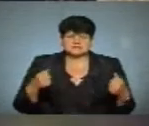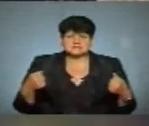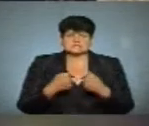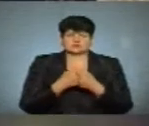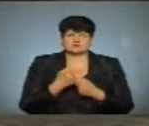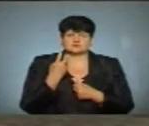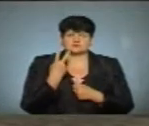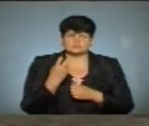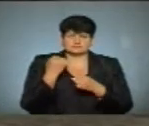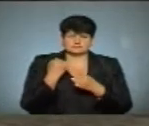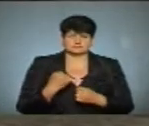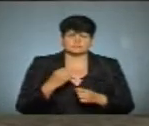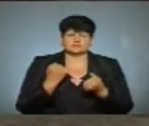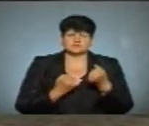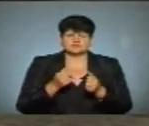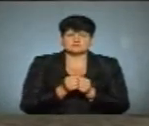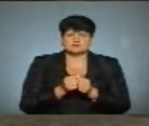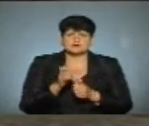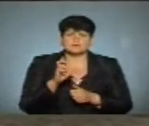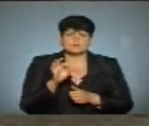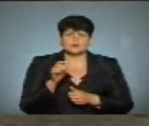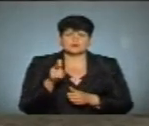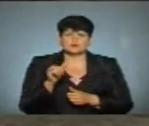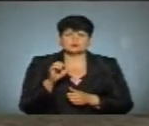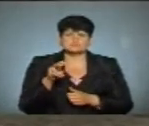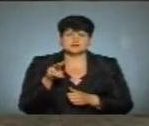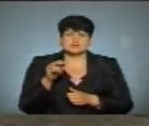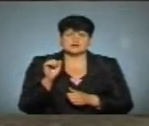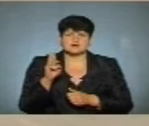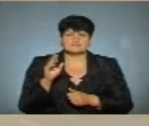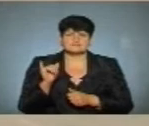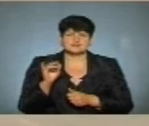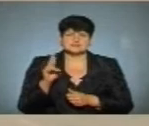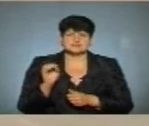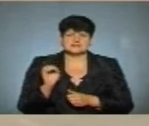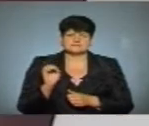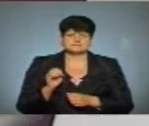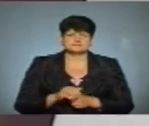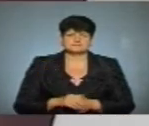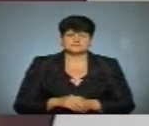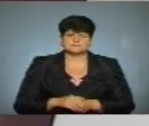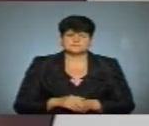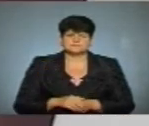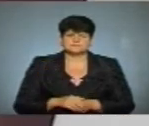2 вантажівками поблизу міста Богуславіце Сілеського воєводства.